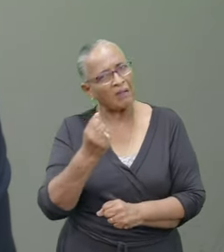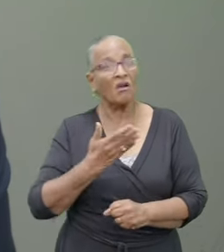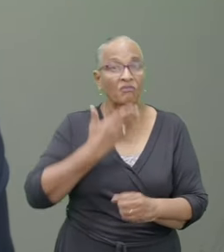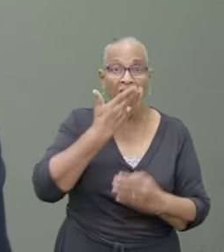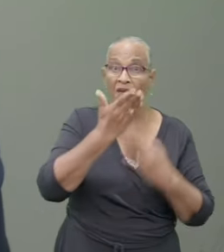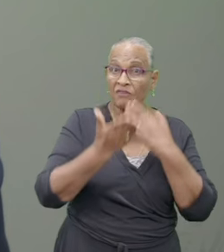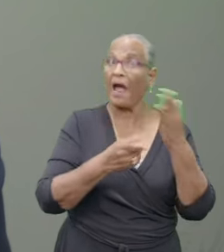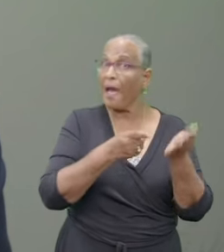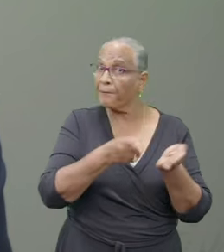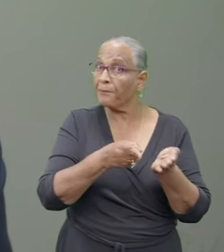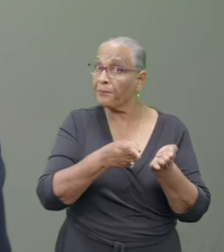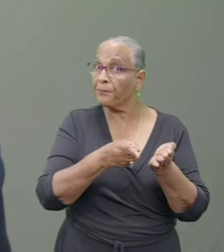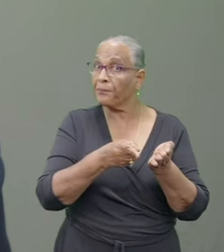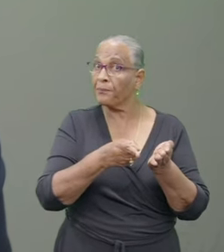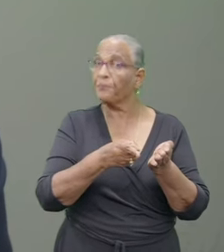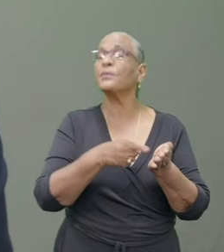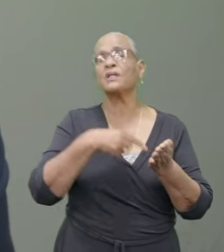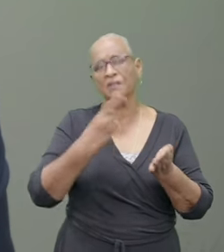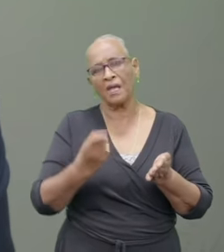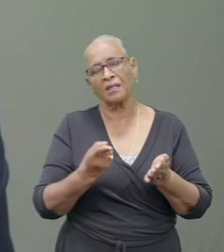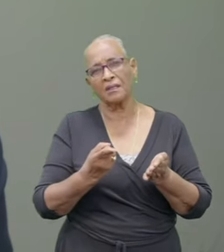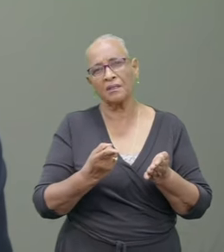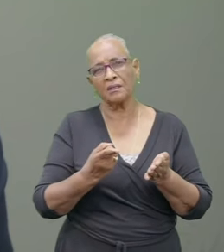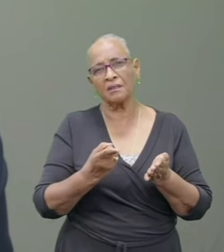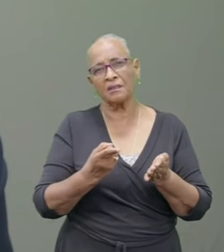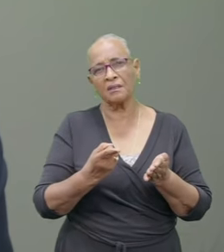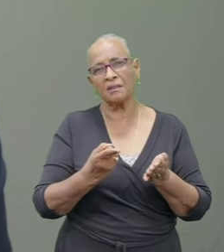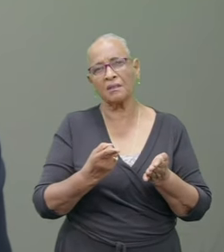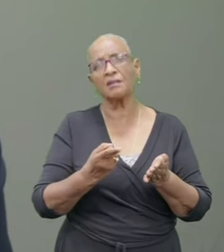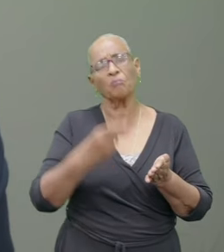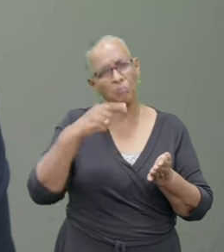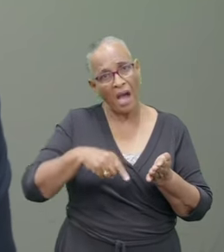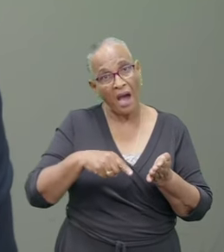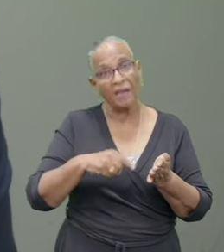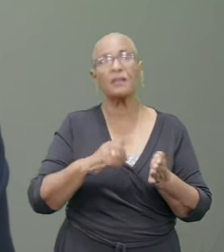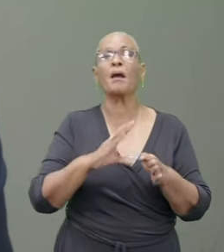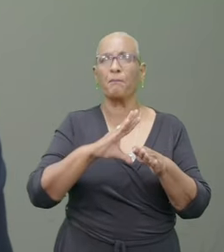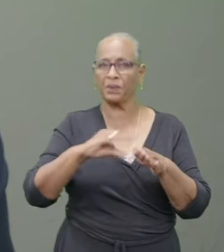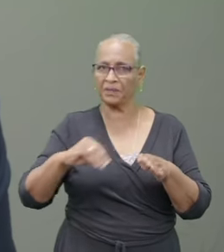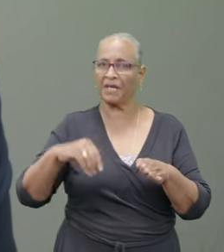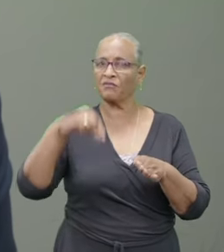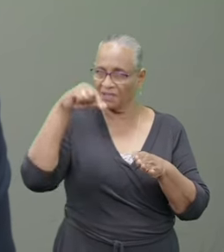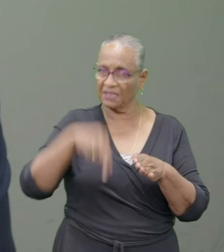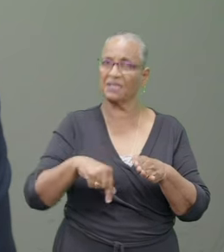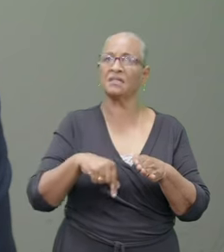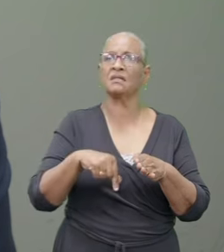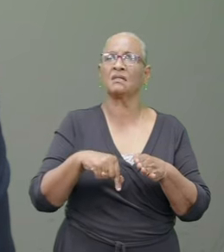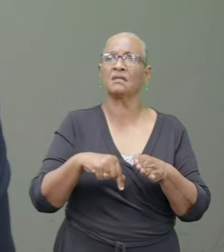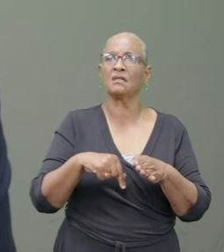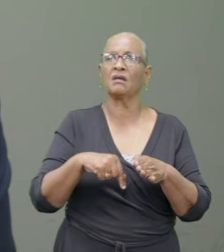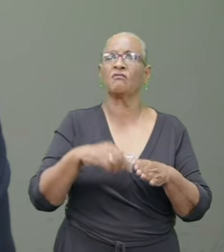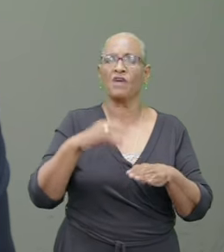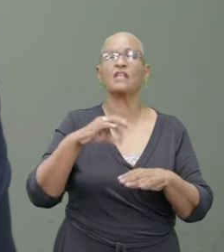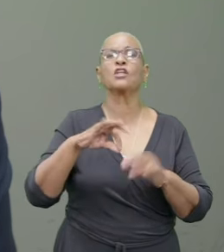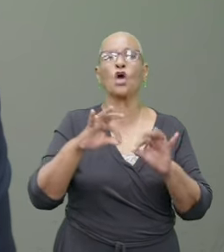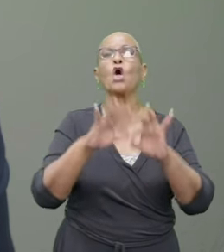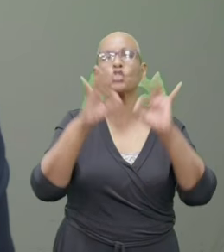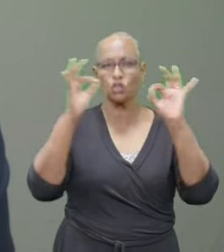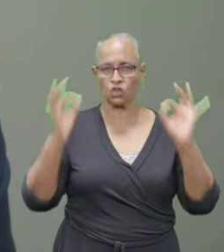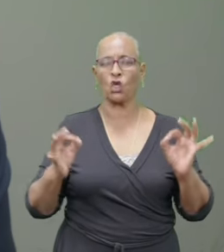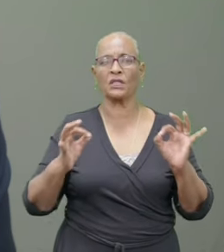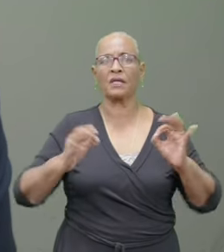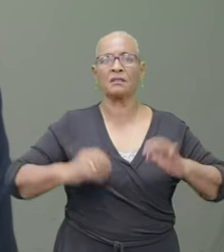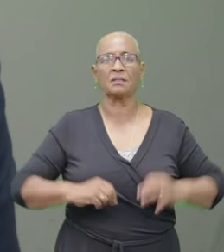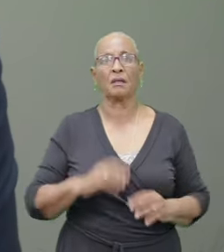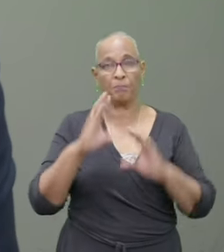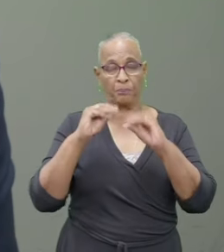te stellen, regarderende het betreffend onderwerp, maar ook andere vragen met betrekking tot de volksgezondheid.